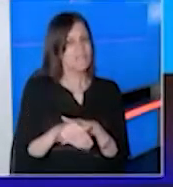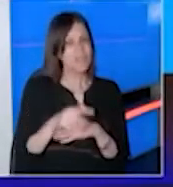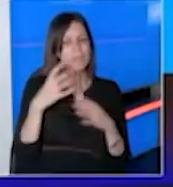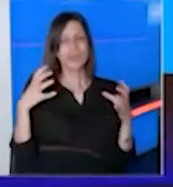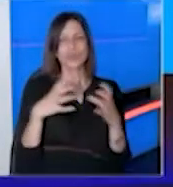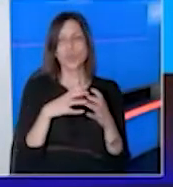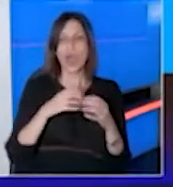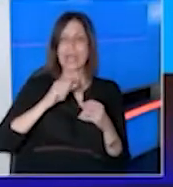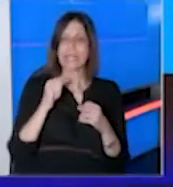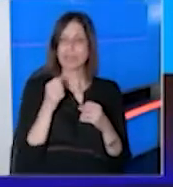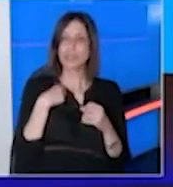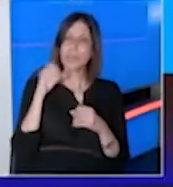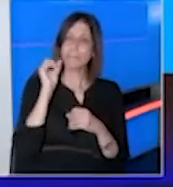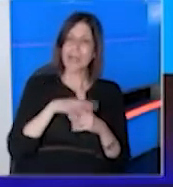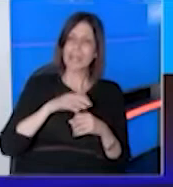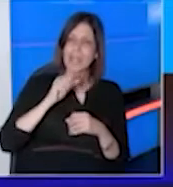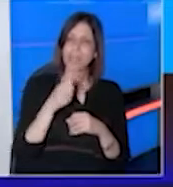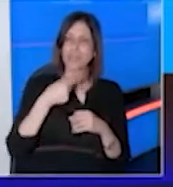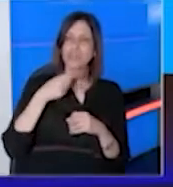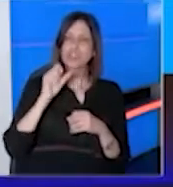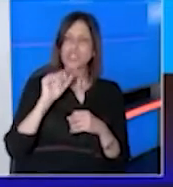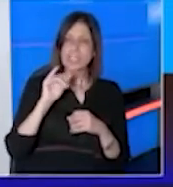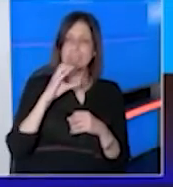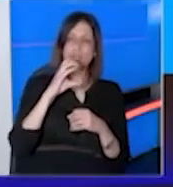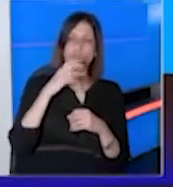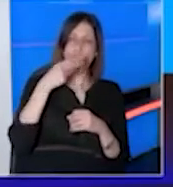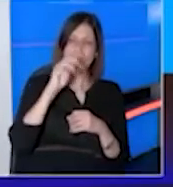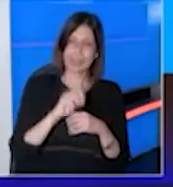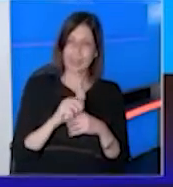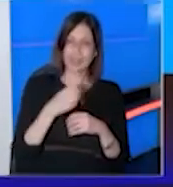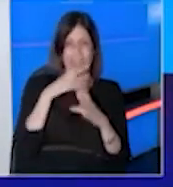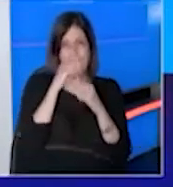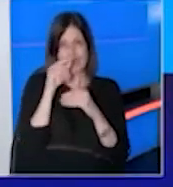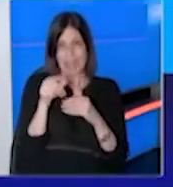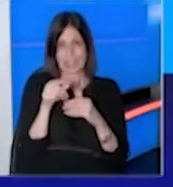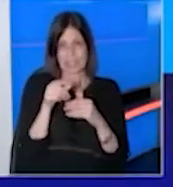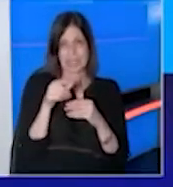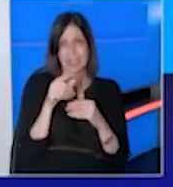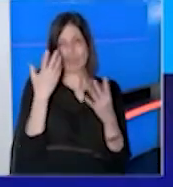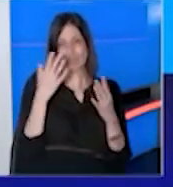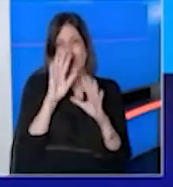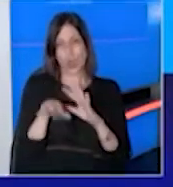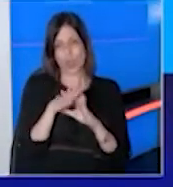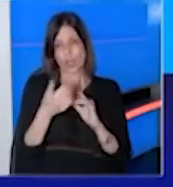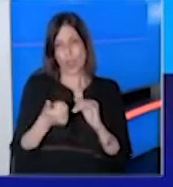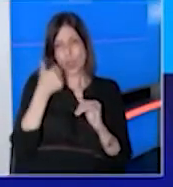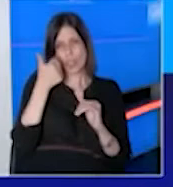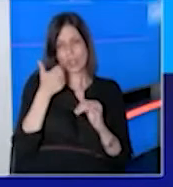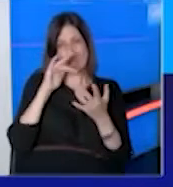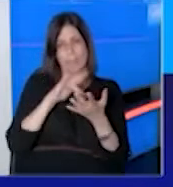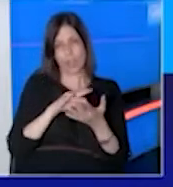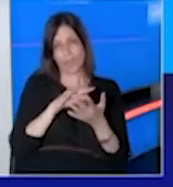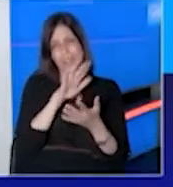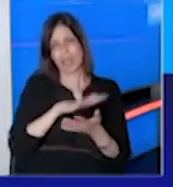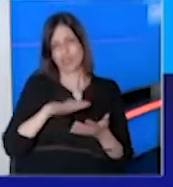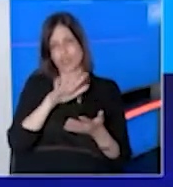בתנועה הקיבוצית, אני אישית הגעתי לקיבוץ מג'סי כהן בחולון בשנות ה-70. כן, אתה רוצה לדבר על זה? איך לא, אני לא רוצה. המנהיגות, איך שרוקנו את המנהיגות המקומית מהשכונות והחלישו